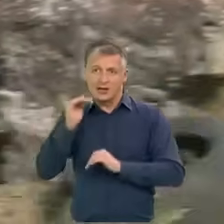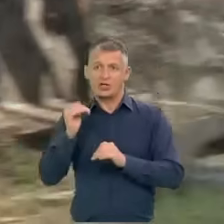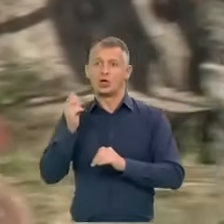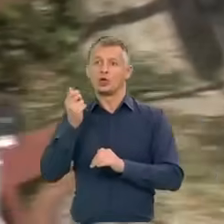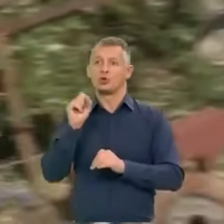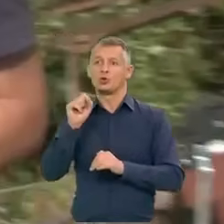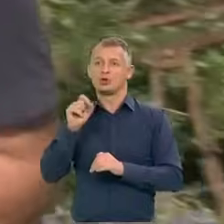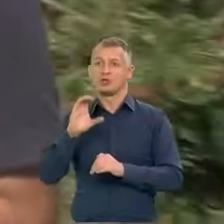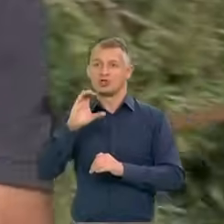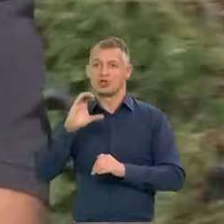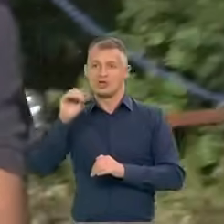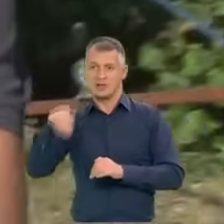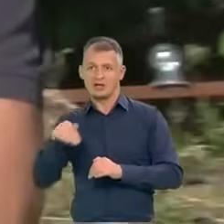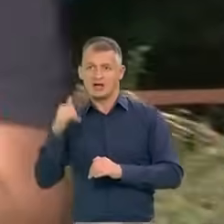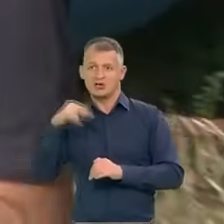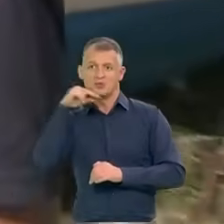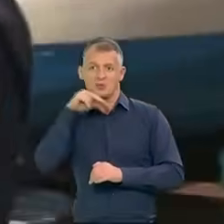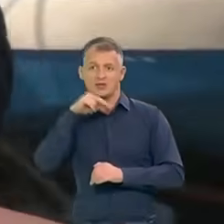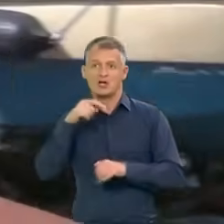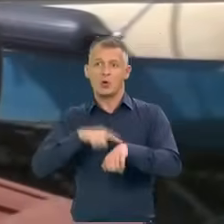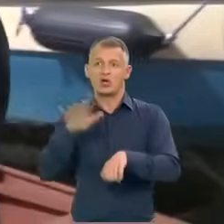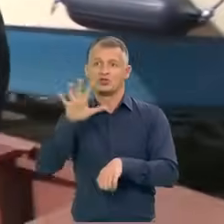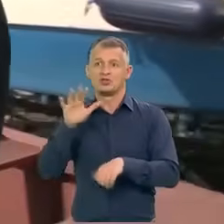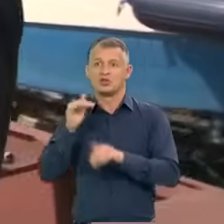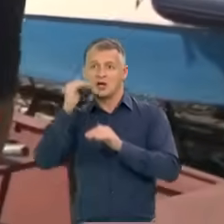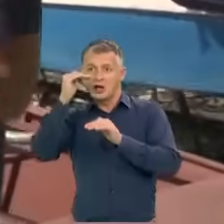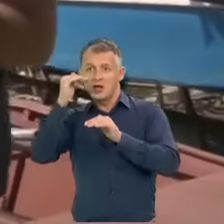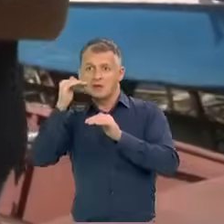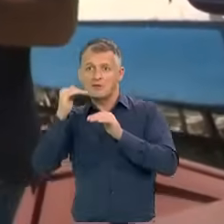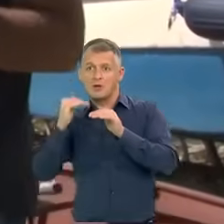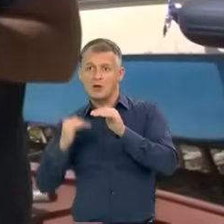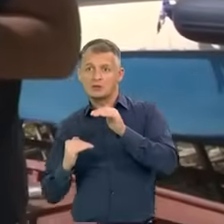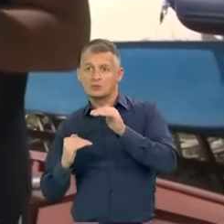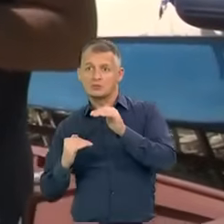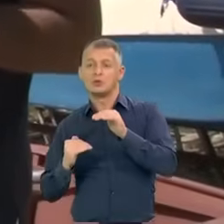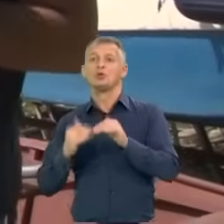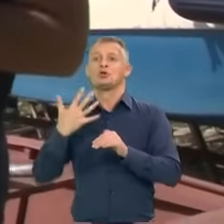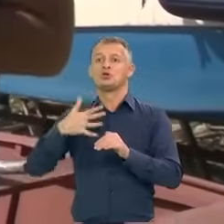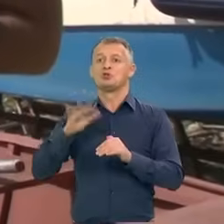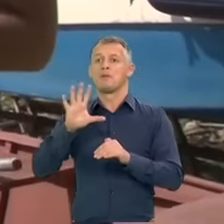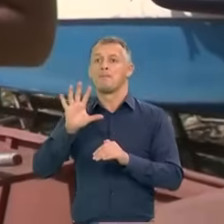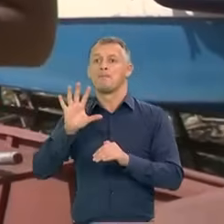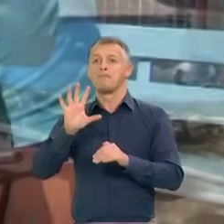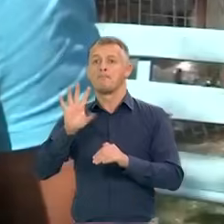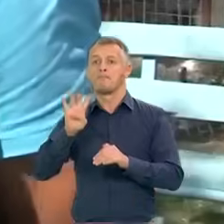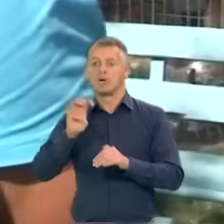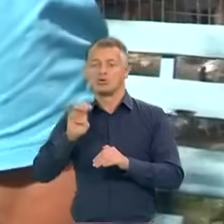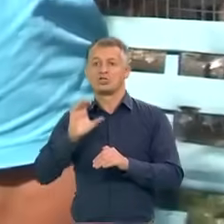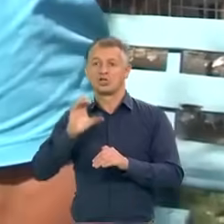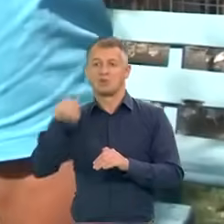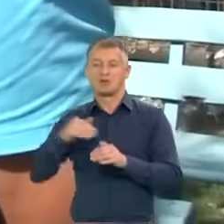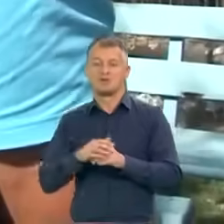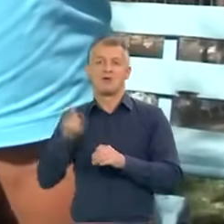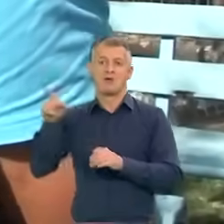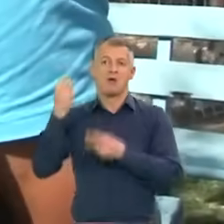această după amiază la ora 5 nivelul a scăzut ajungând la 540 cm anunță că vine